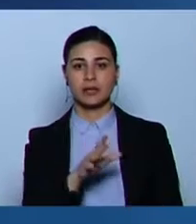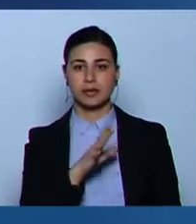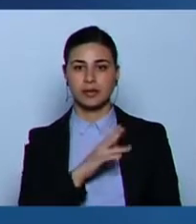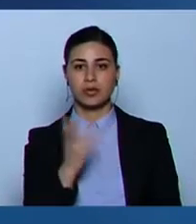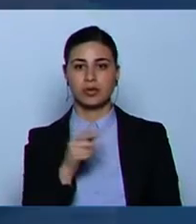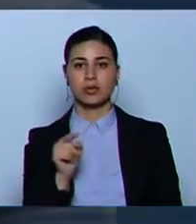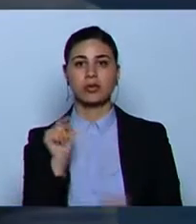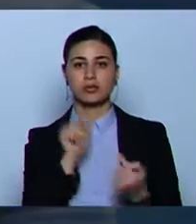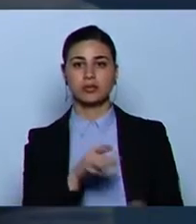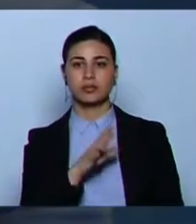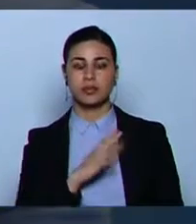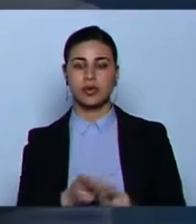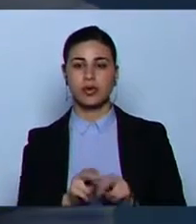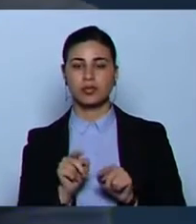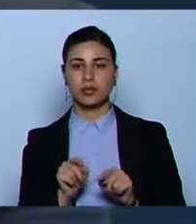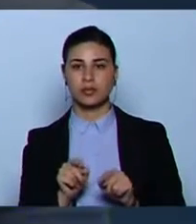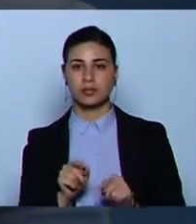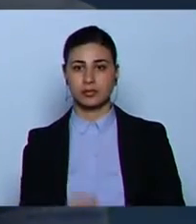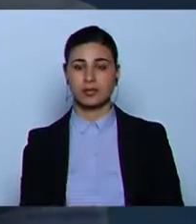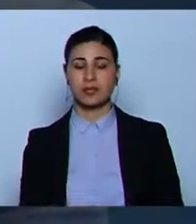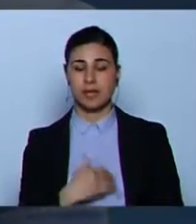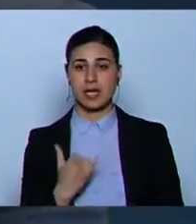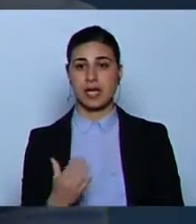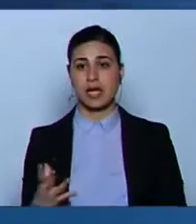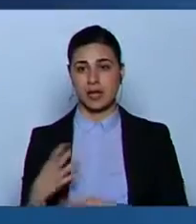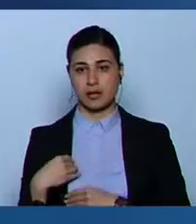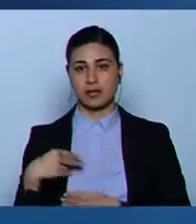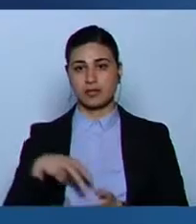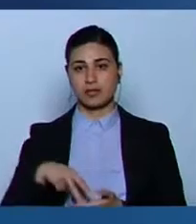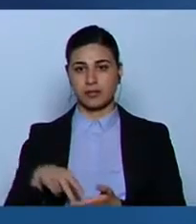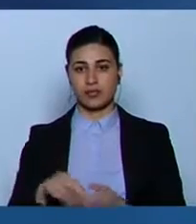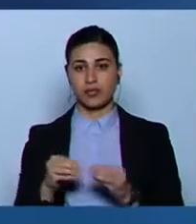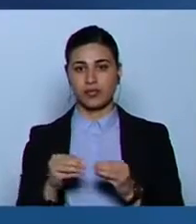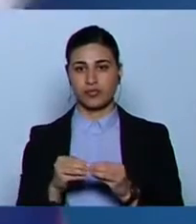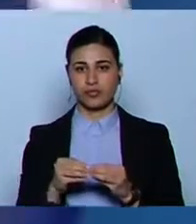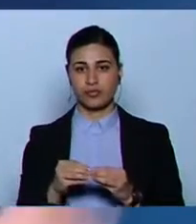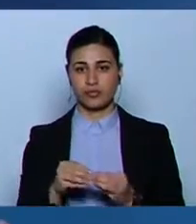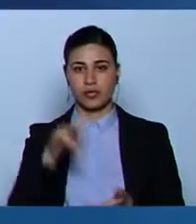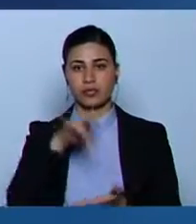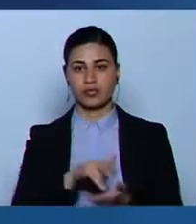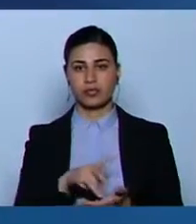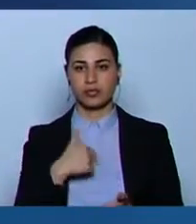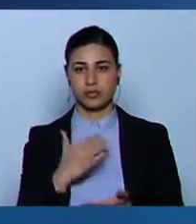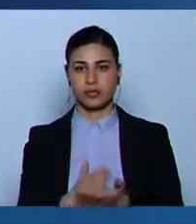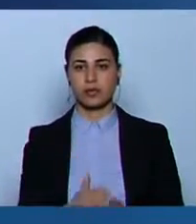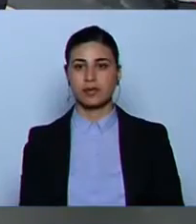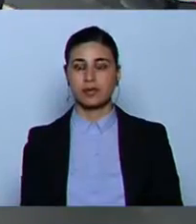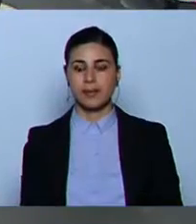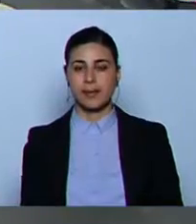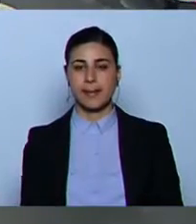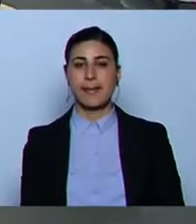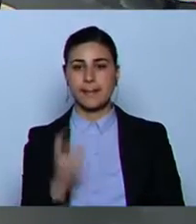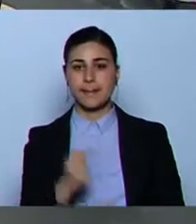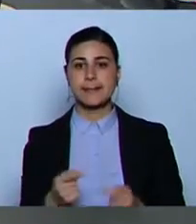იყავით მოწინააღმდეგე ამ სტრატეგიაში. ეხლა ასე ვარ, ერთ მხარესაც ისევ თქვენ ხართ, მეორე მხარეს ისევ ხართ და ისევ ბარიერს იქეთ ვარ. აი ეს უმედურება. თქვენ და